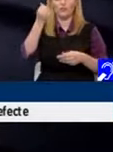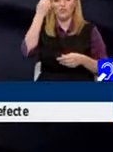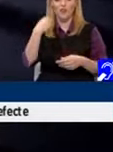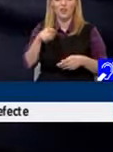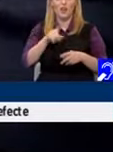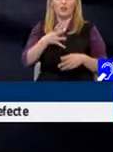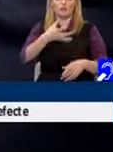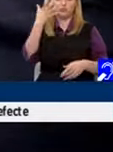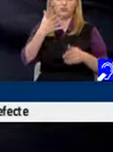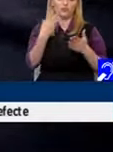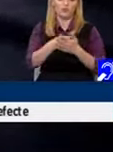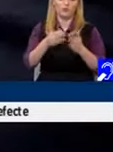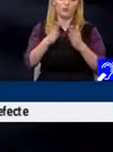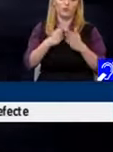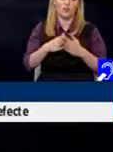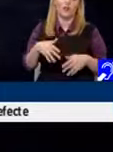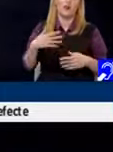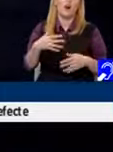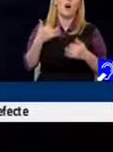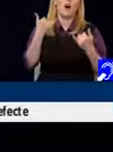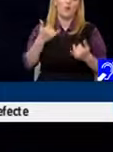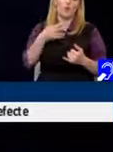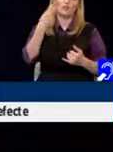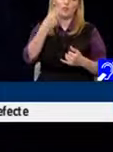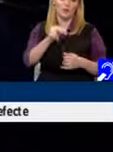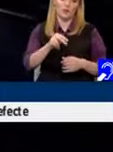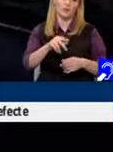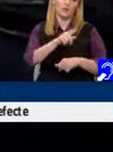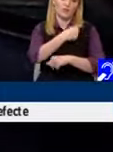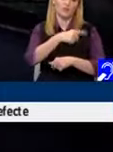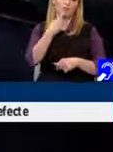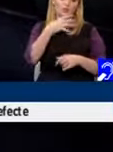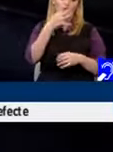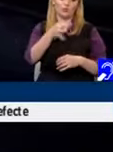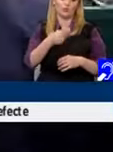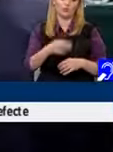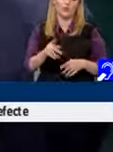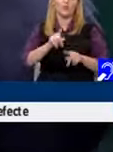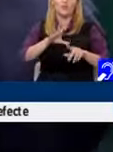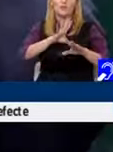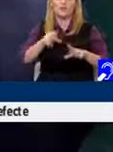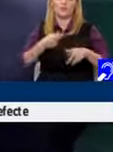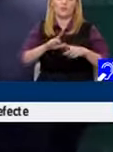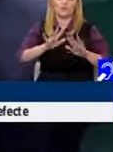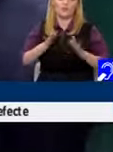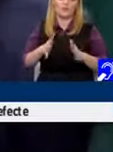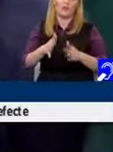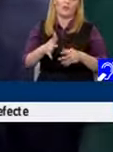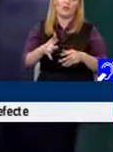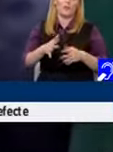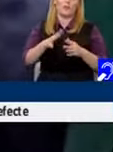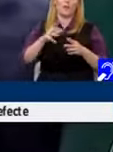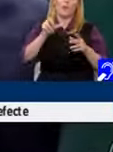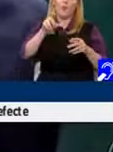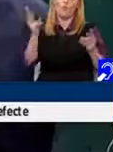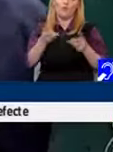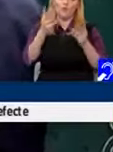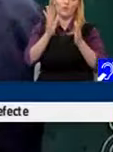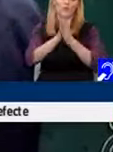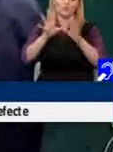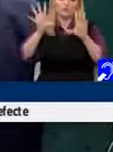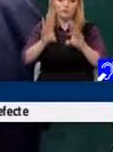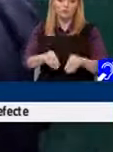a-și încălzi locuința. Starea lui însă este una stabilă. Pentru prevenirea acestor situații, pompierii îndeamnă pe oameni să stingă focul în